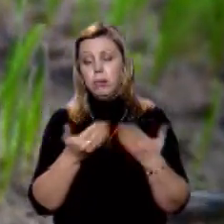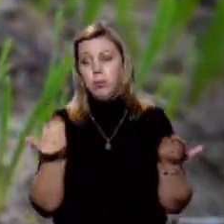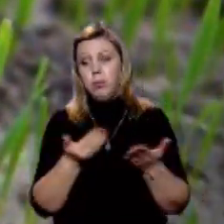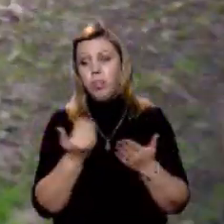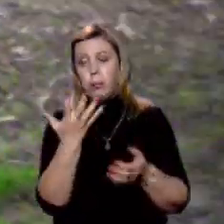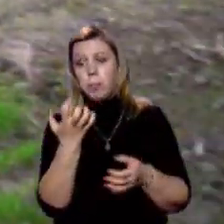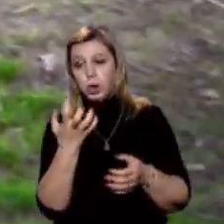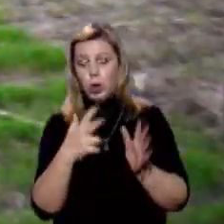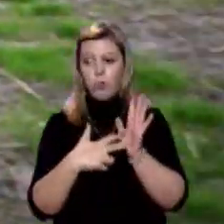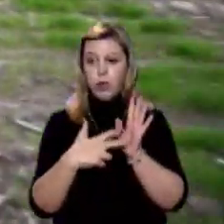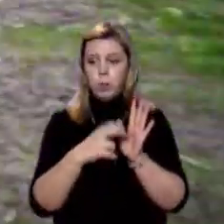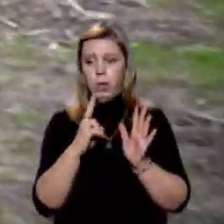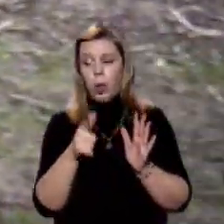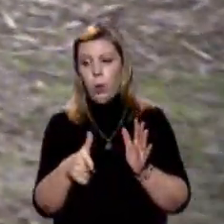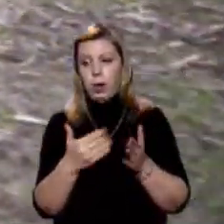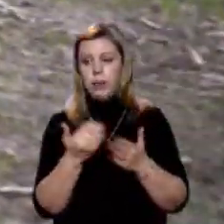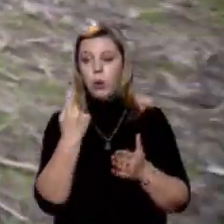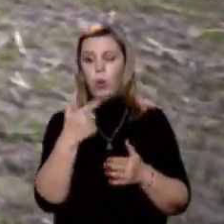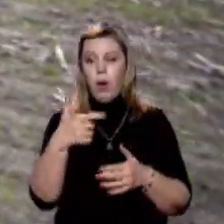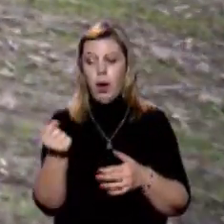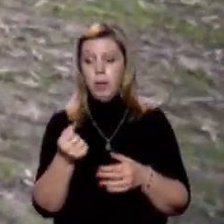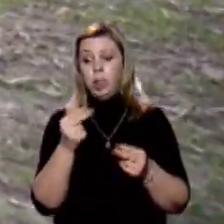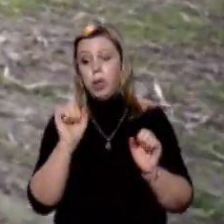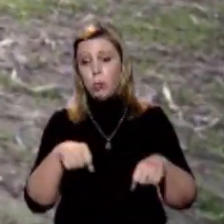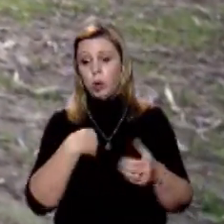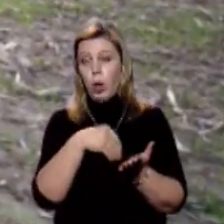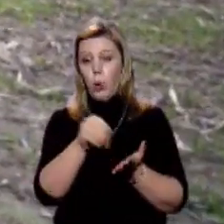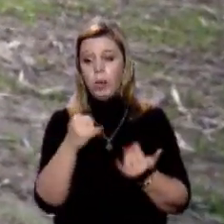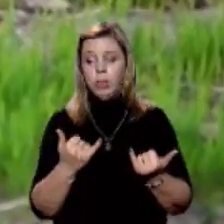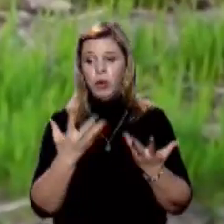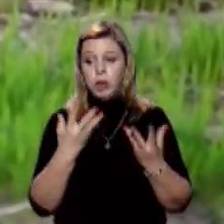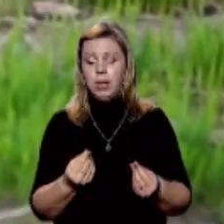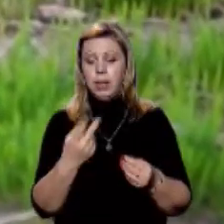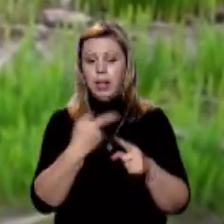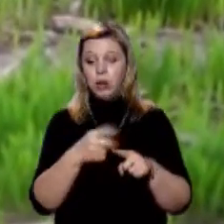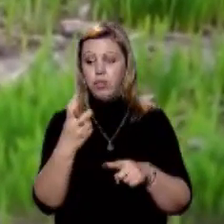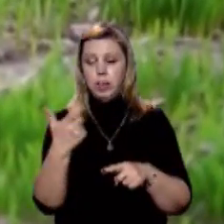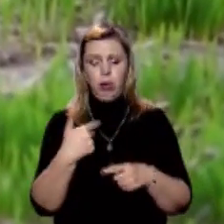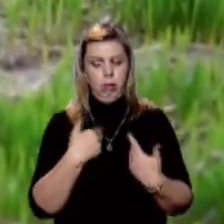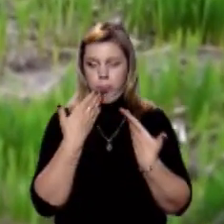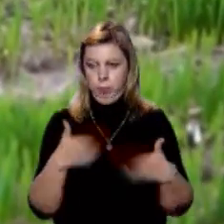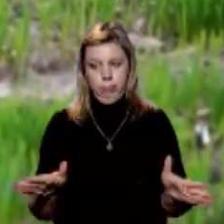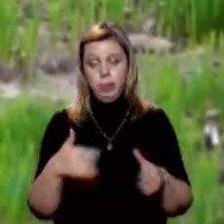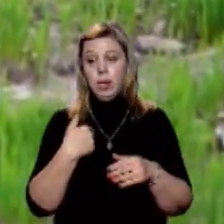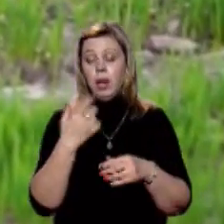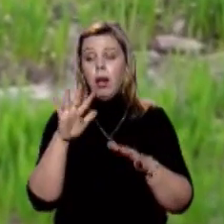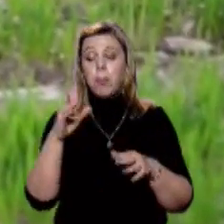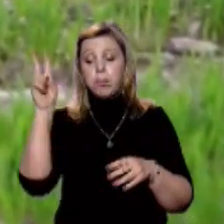від 500 до 800 кілограм із одного гектара. Чи зможу я купити на сьогоднішній день всі 200 гектарів? Ні, не зможу. Інвестор